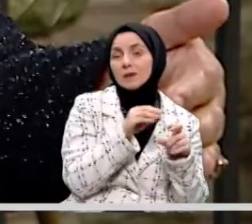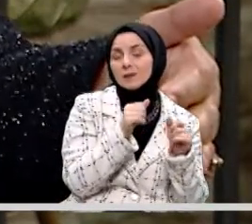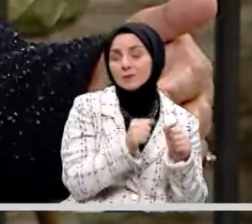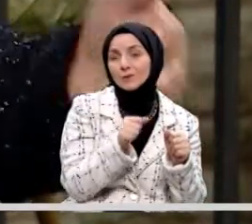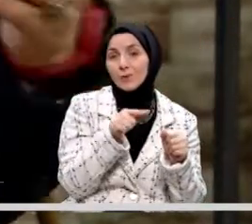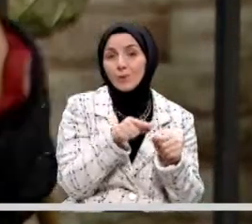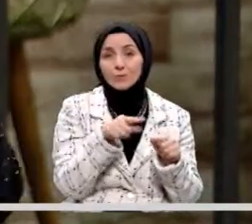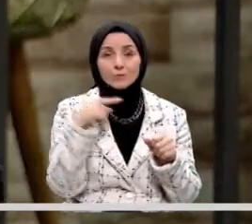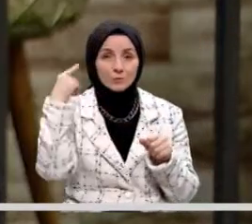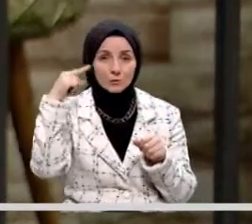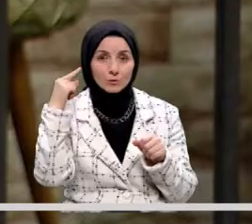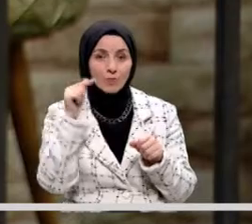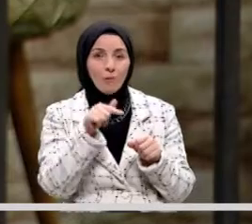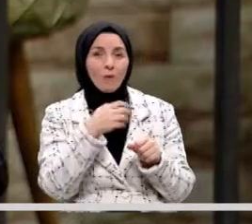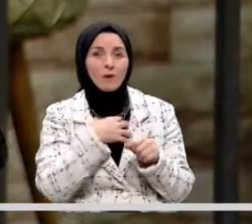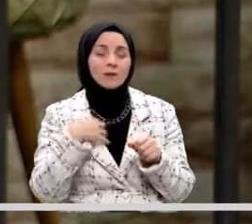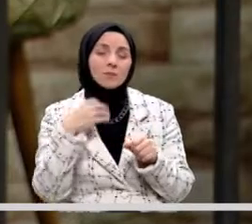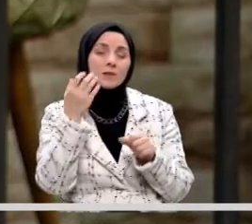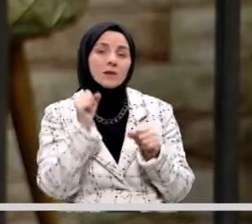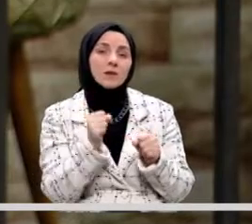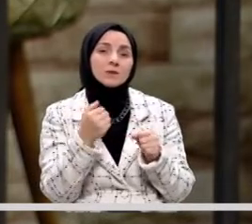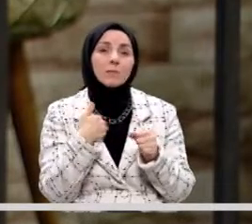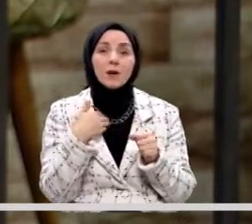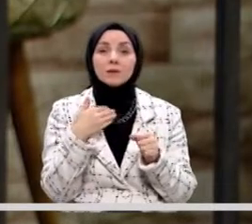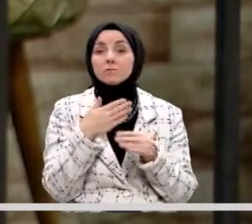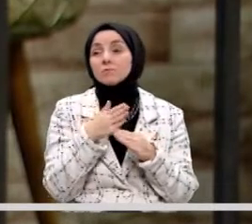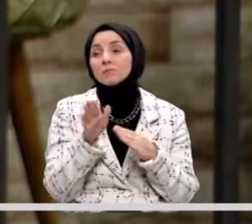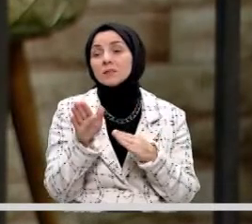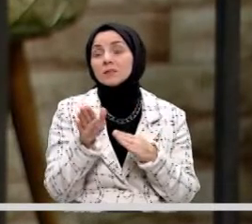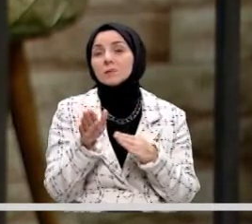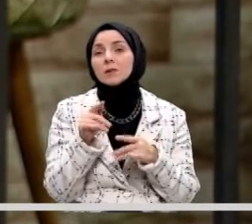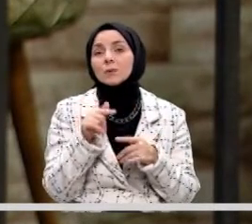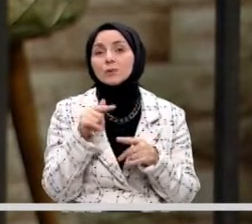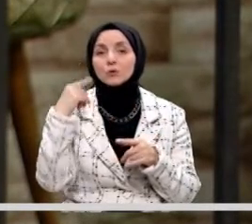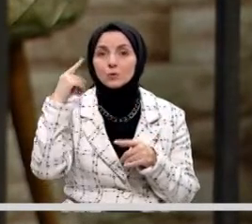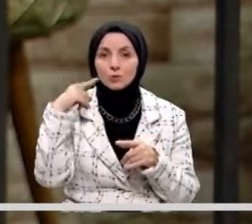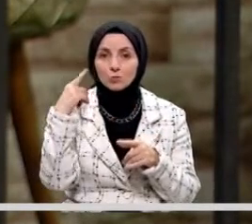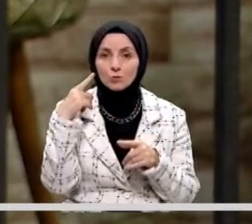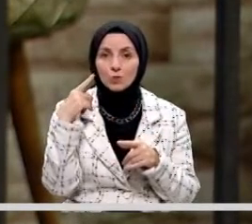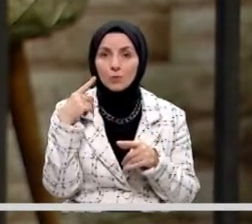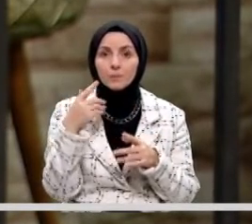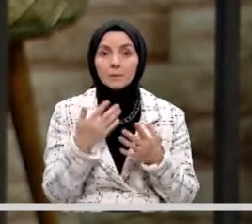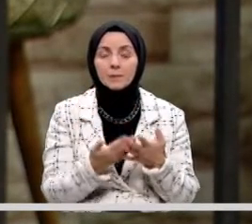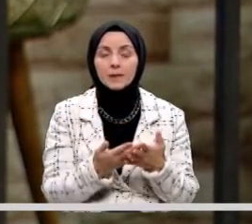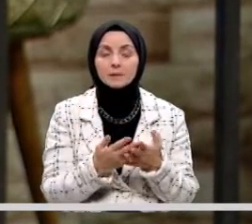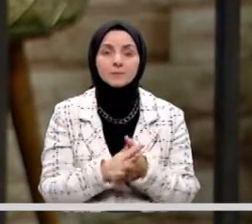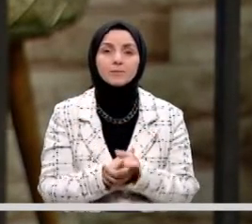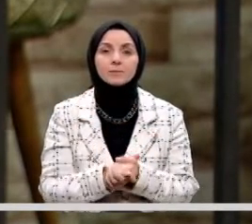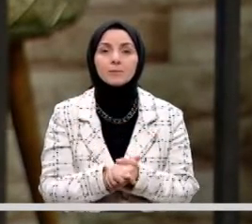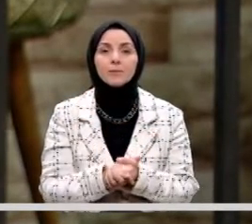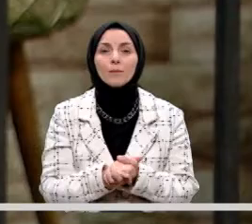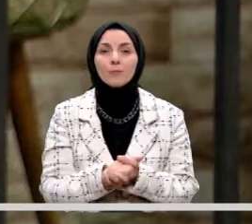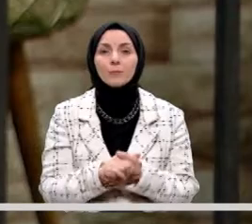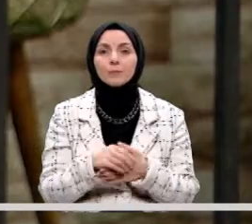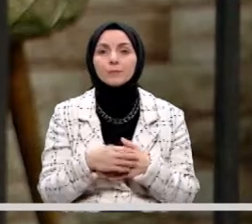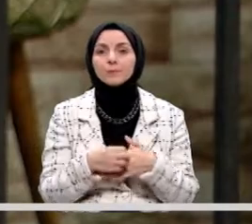hissediyordur bunu söylediği zaman Çocuk diyor ki Ha demek ki Ben çekiniyorum Demek ki isteyemiyorum Çünkü öğrettik mi Sendeki bir